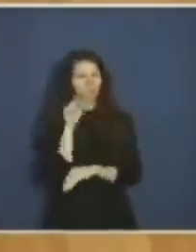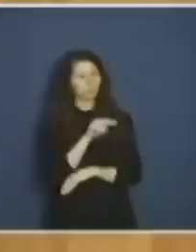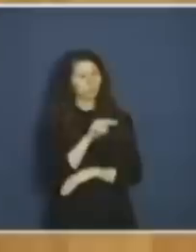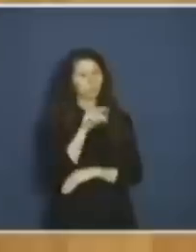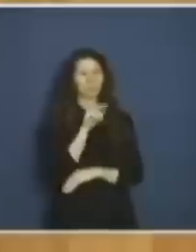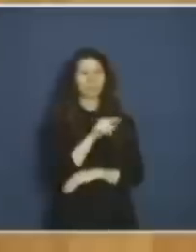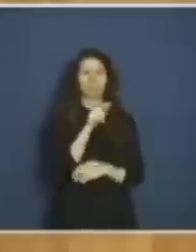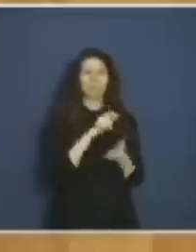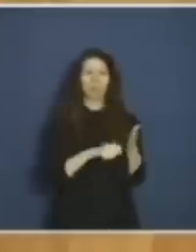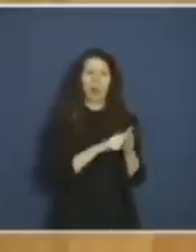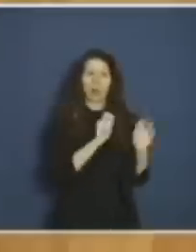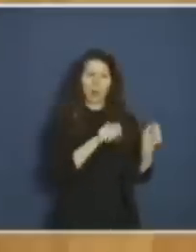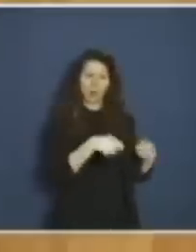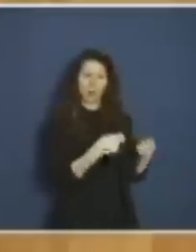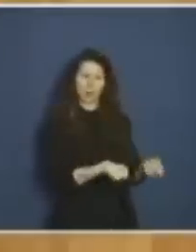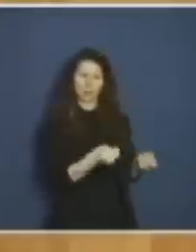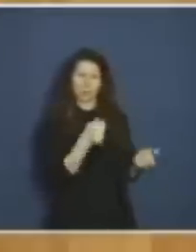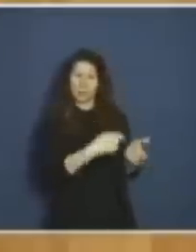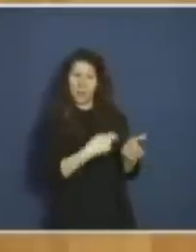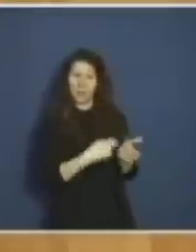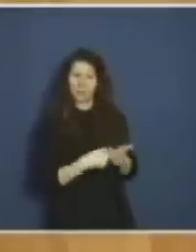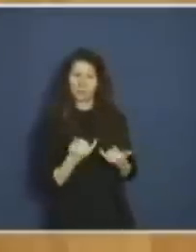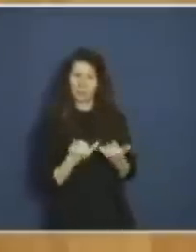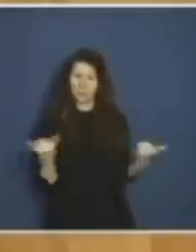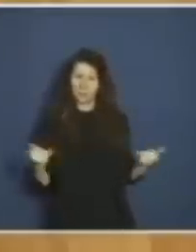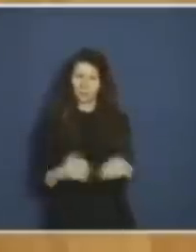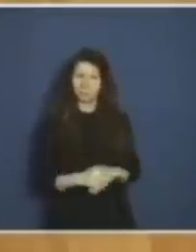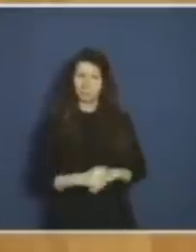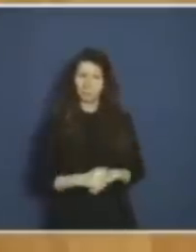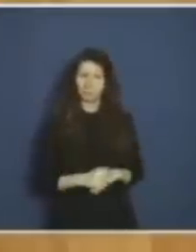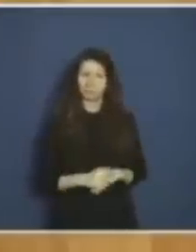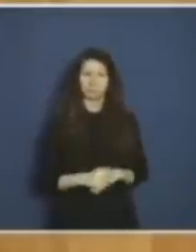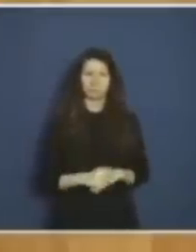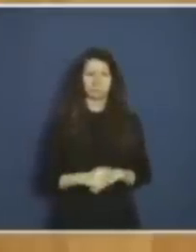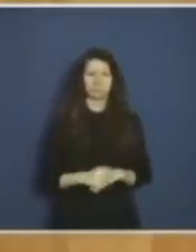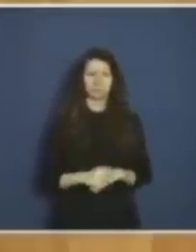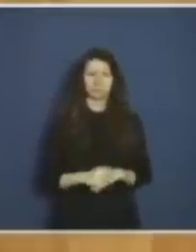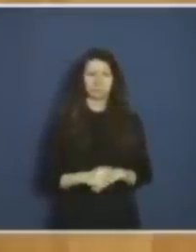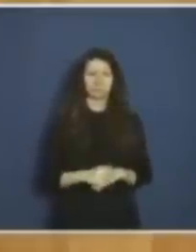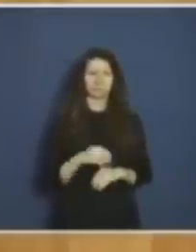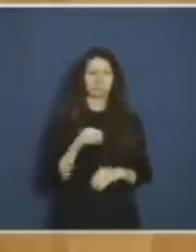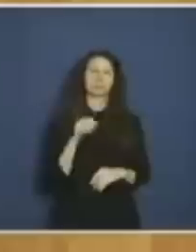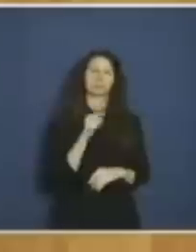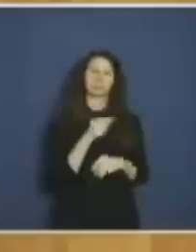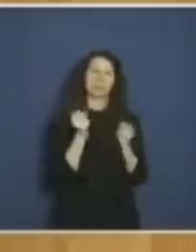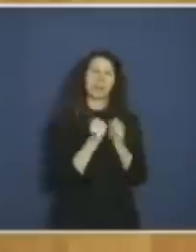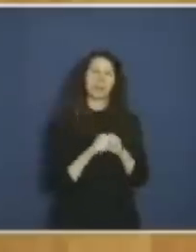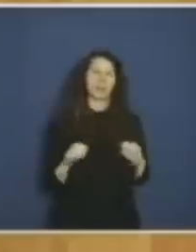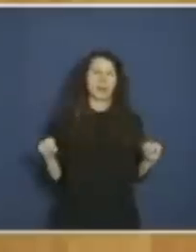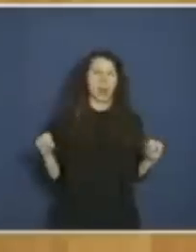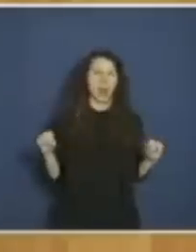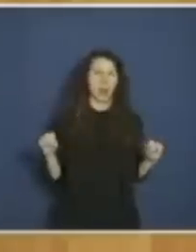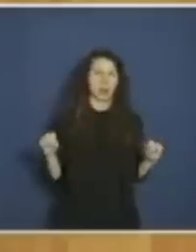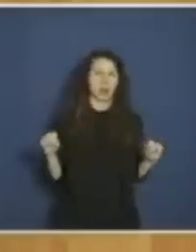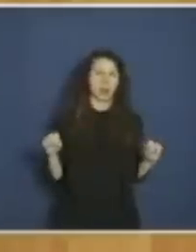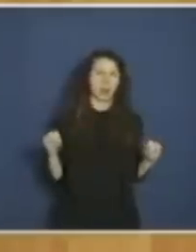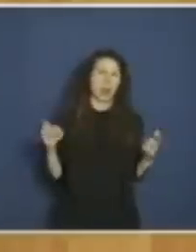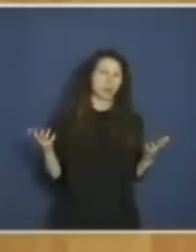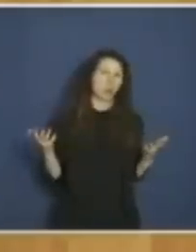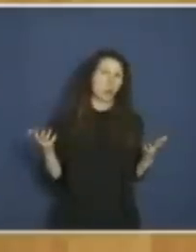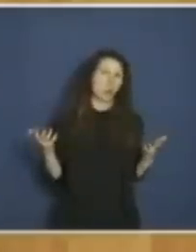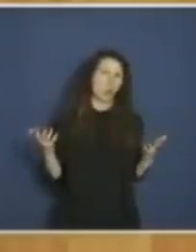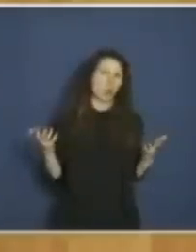dieses Wahlergebnis? Und dazu noch, also die Liberalen, also